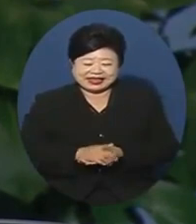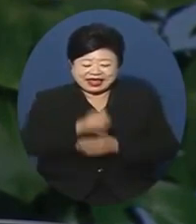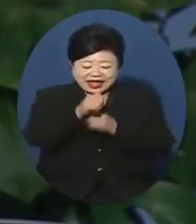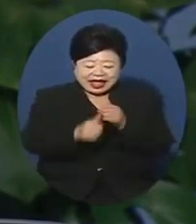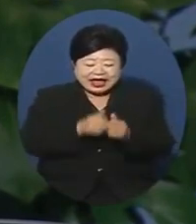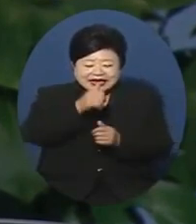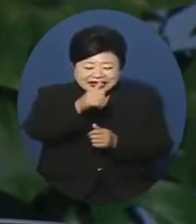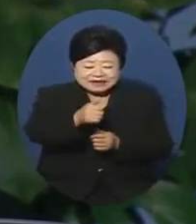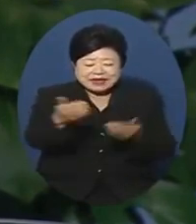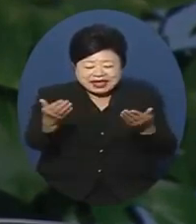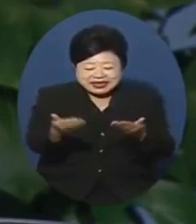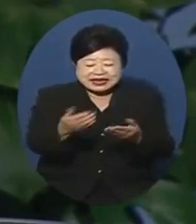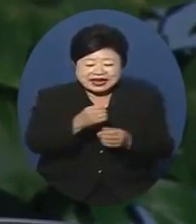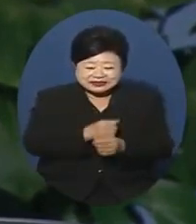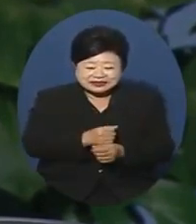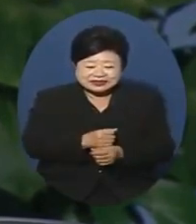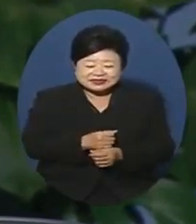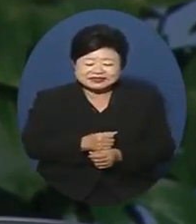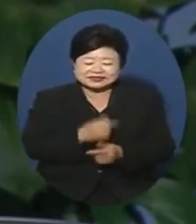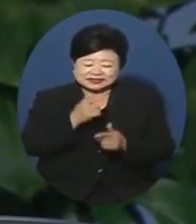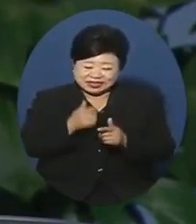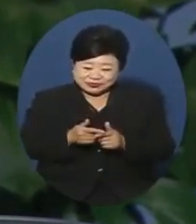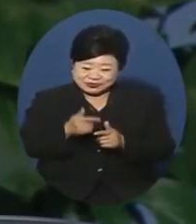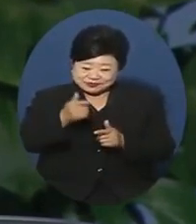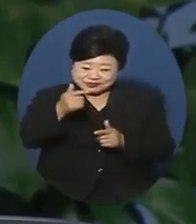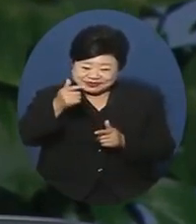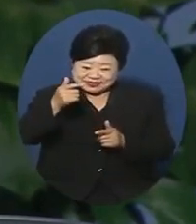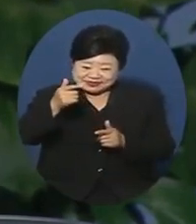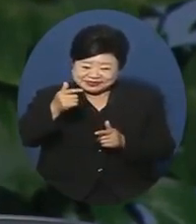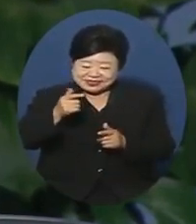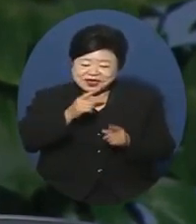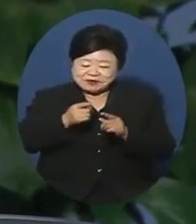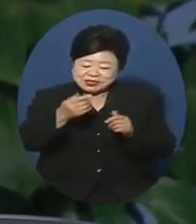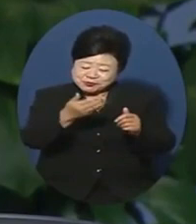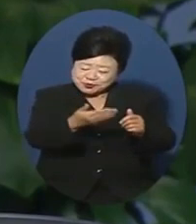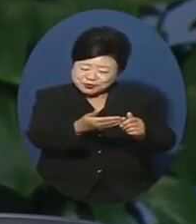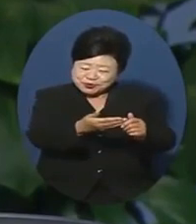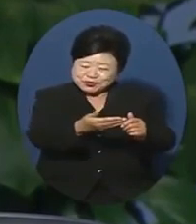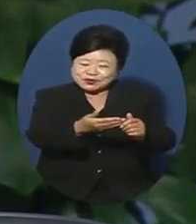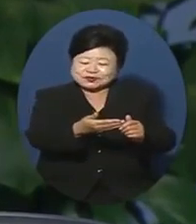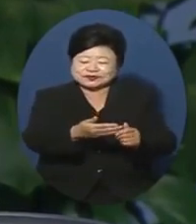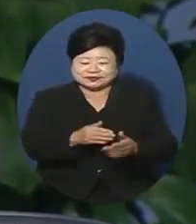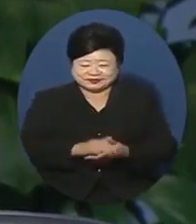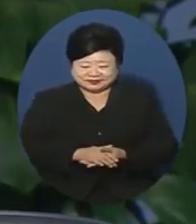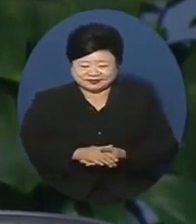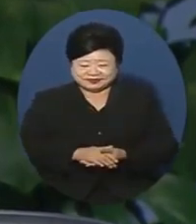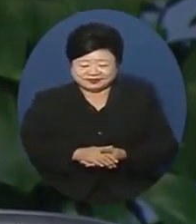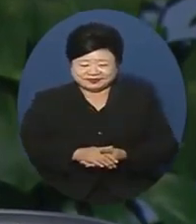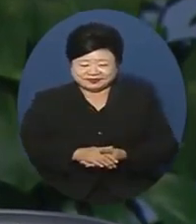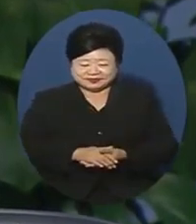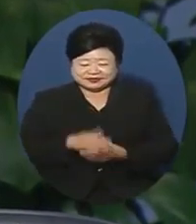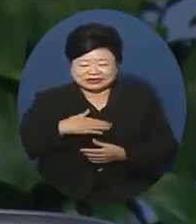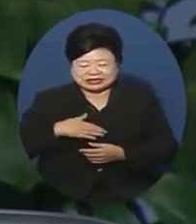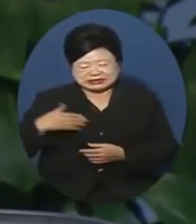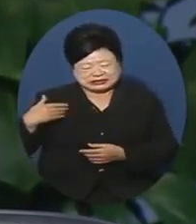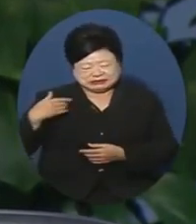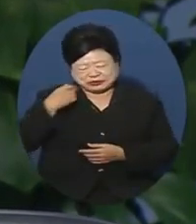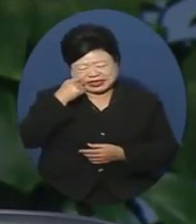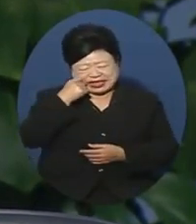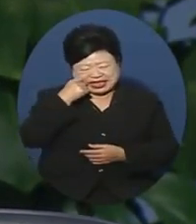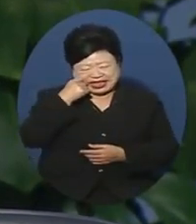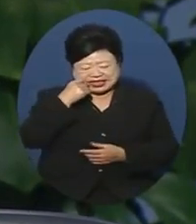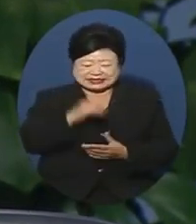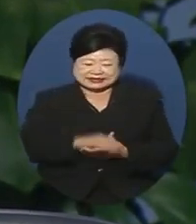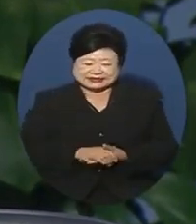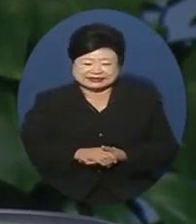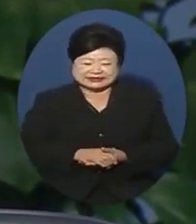하나님의 사역을 하실 예수님을 말씀을 해도 알 텐이 없는 것입니다.